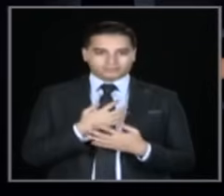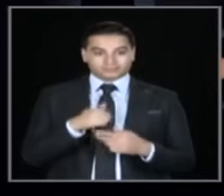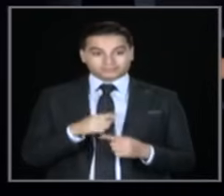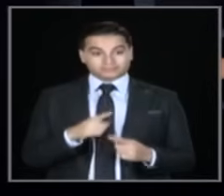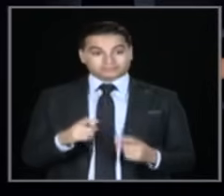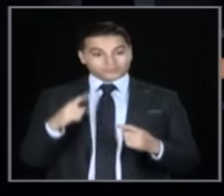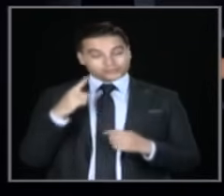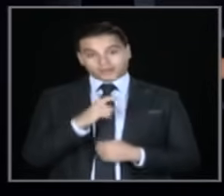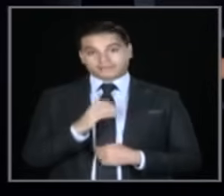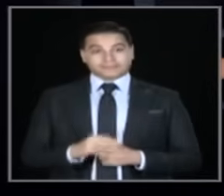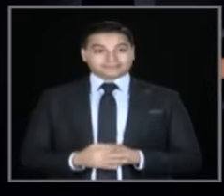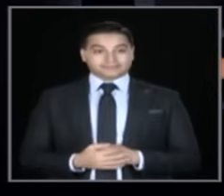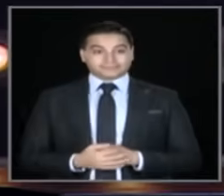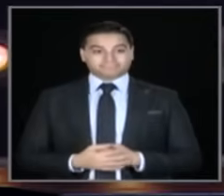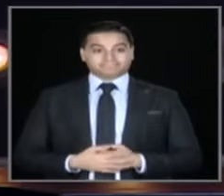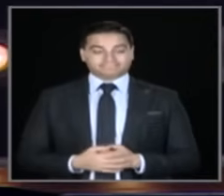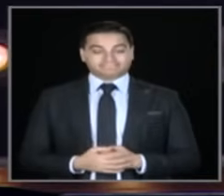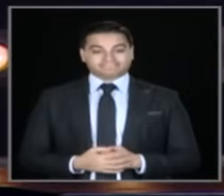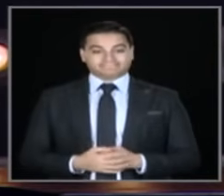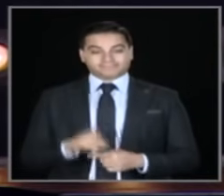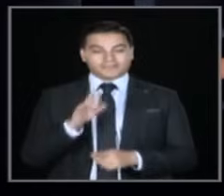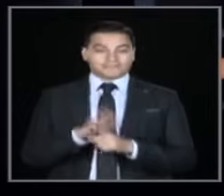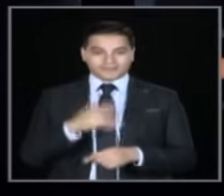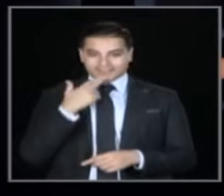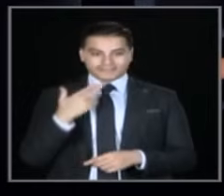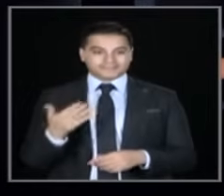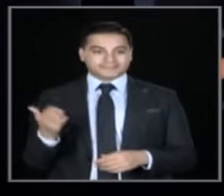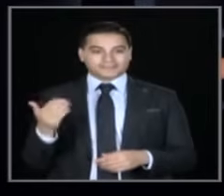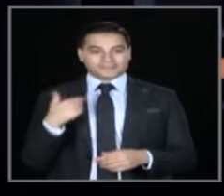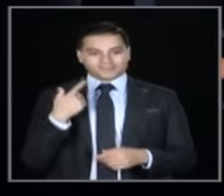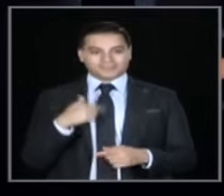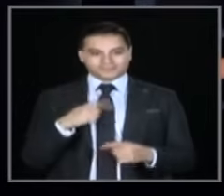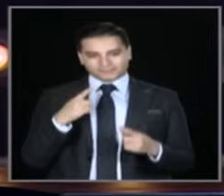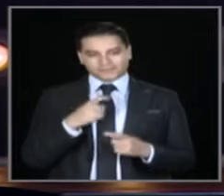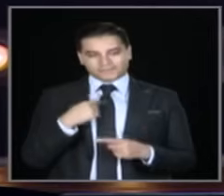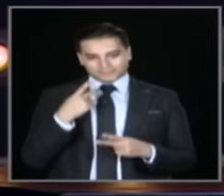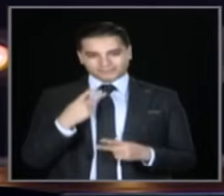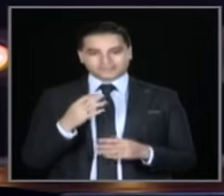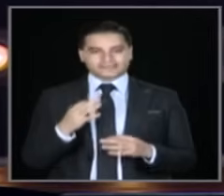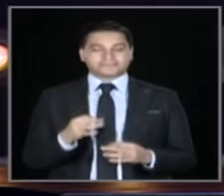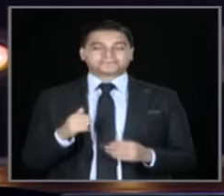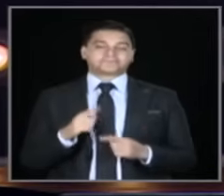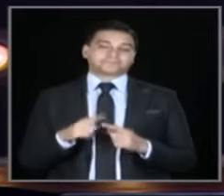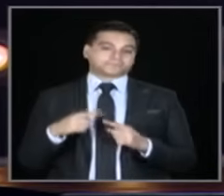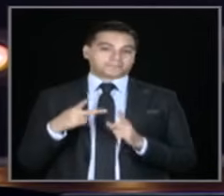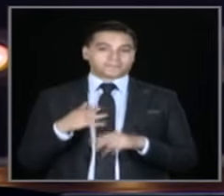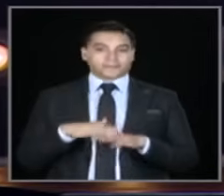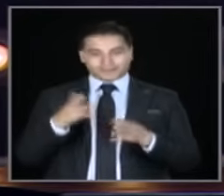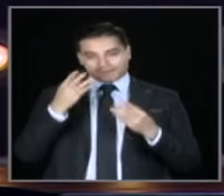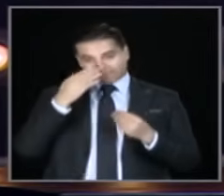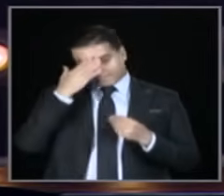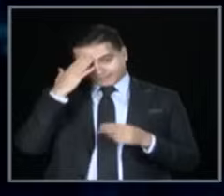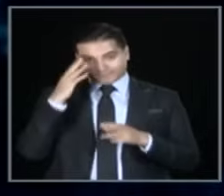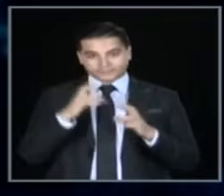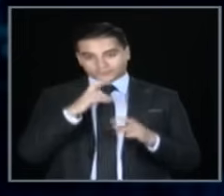جدا جدا، ماتش صعب فعلا، كان الله في عونكم. يعني احنا كنا متوقعين صعوبته كده كده يعني. ودلوقتي مع الفقره الثانيه،